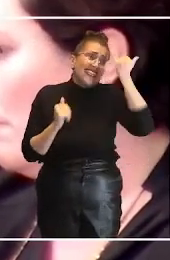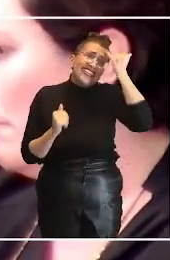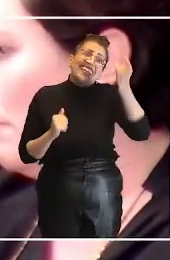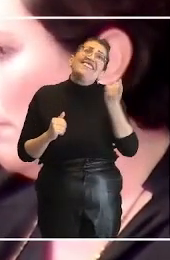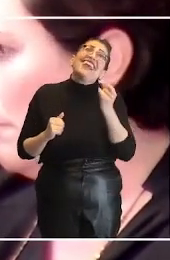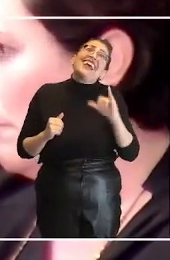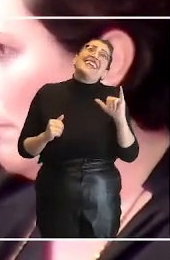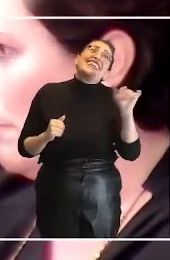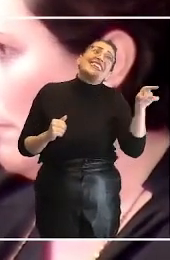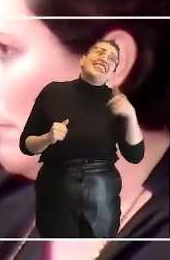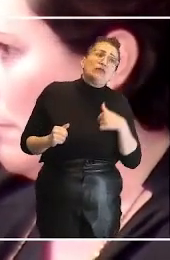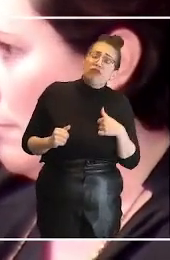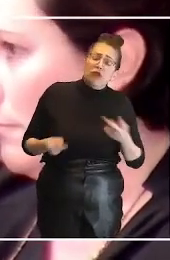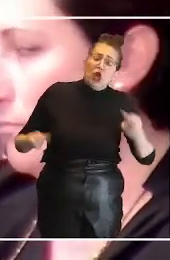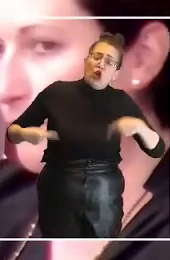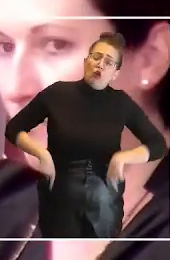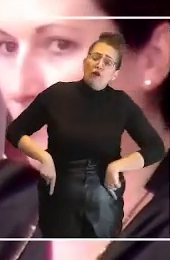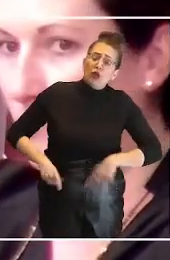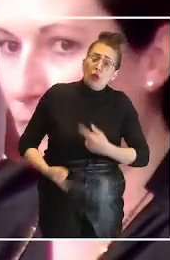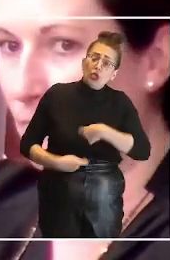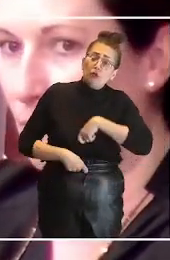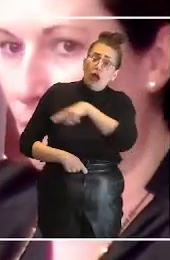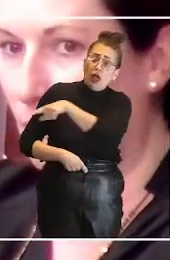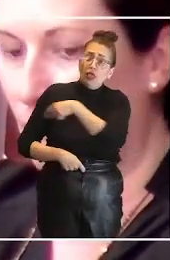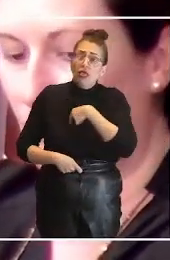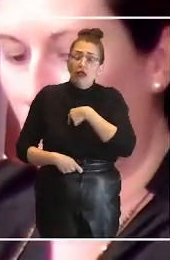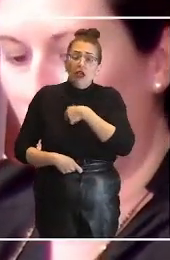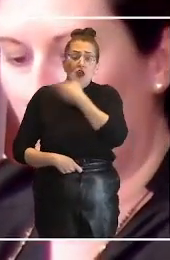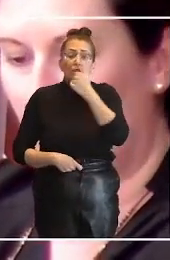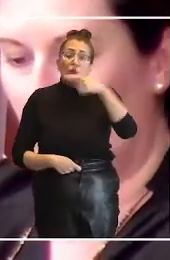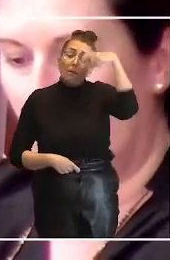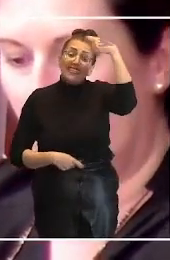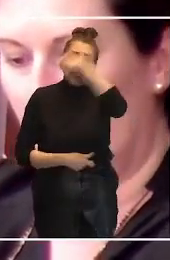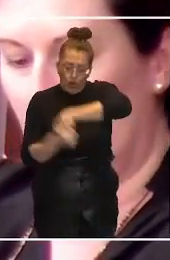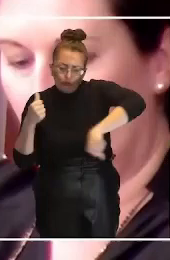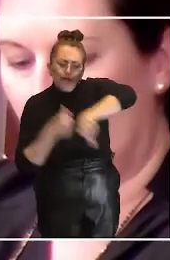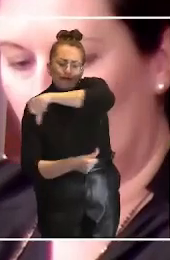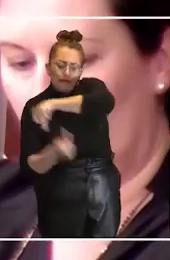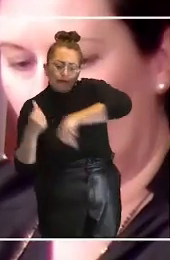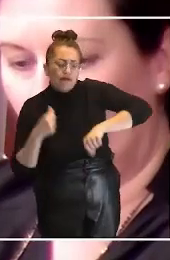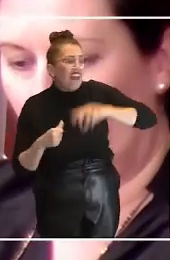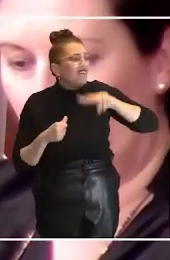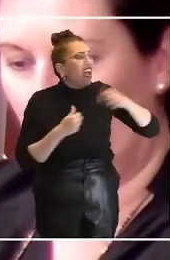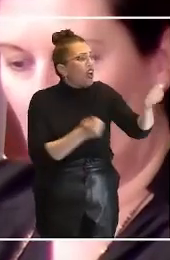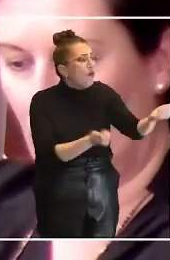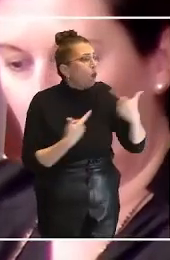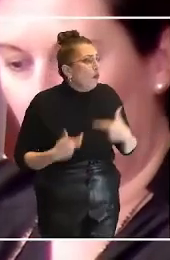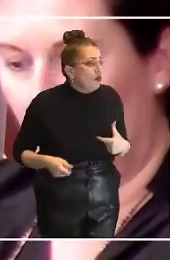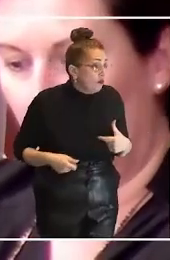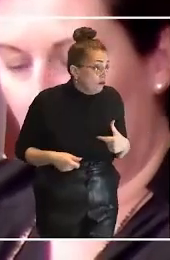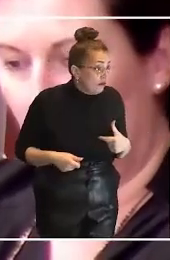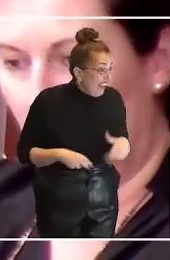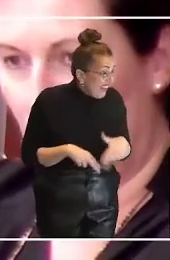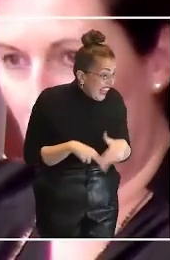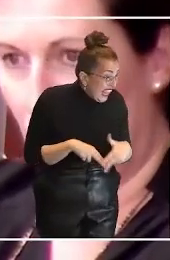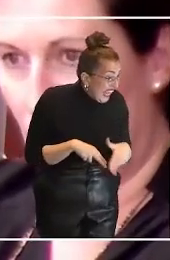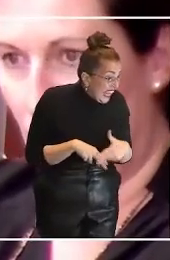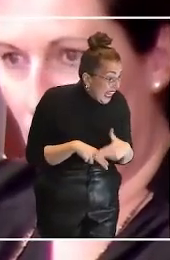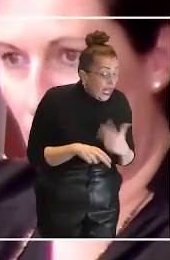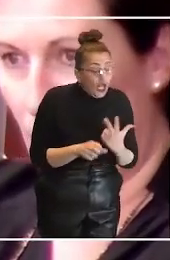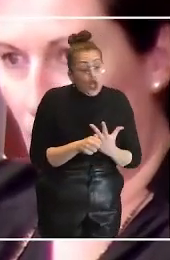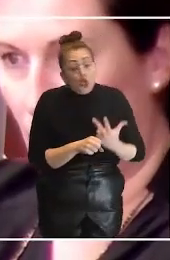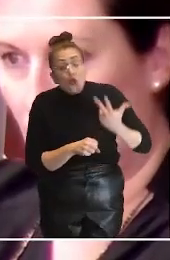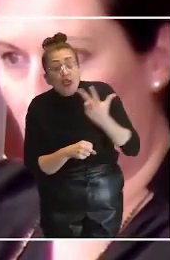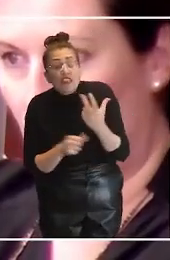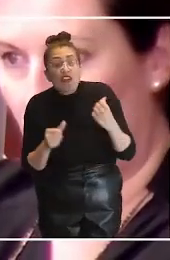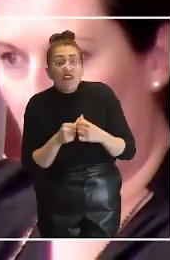gouvernement espagnol qui a proposé cette présidence tournante. C'est du vent, c'est du flanc. Et ça va tourner. Dans 3 ans, il n'y aura plus de